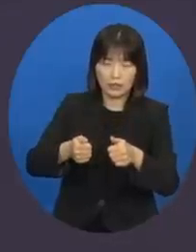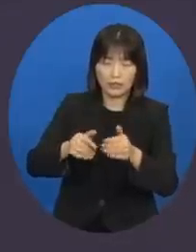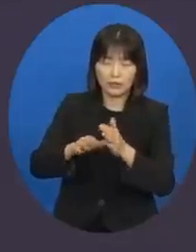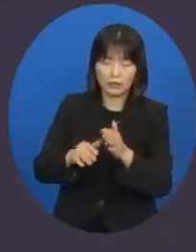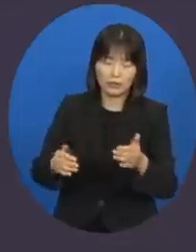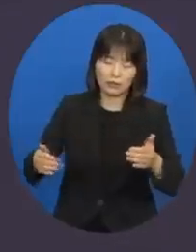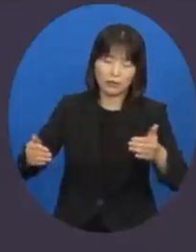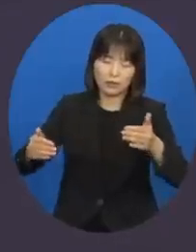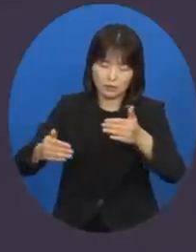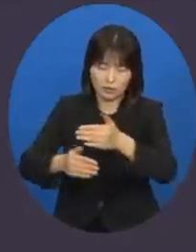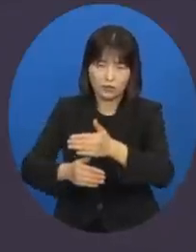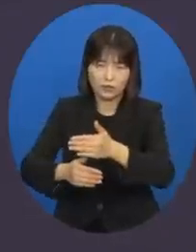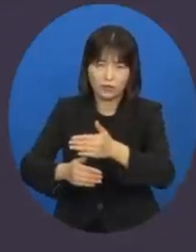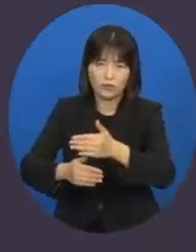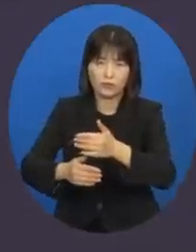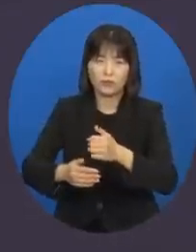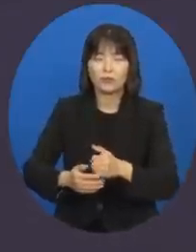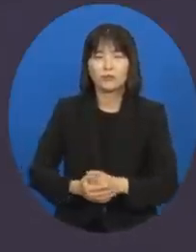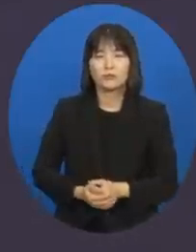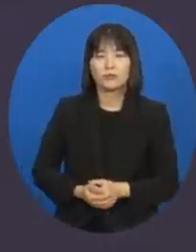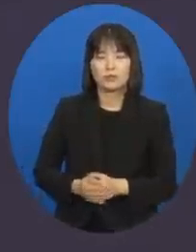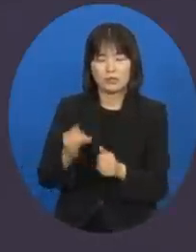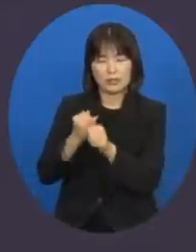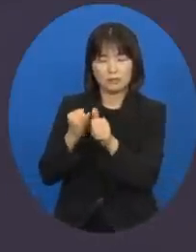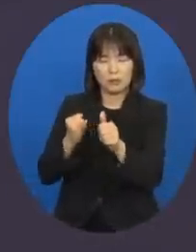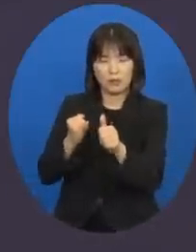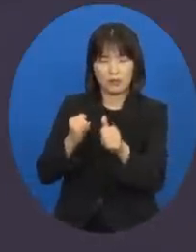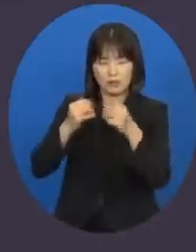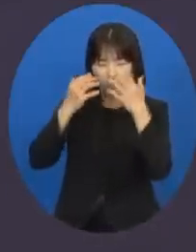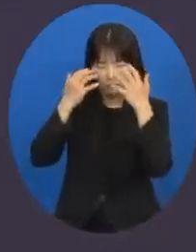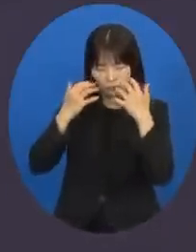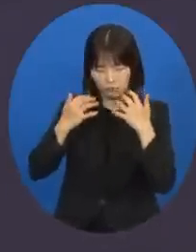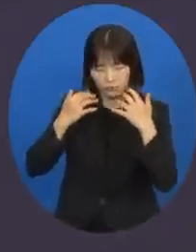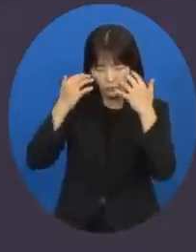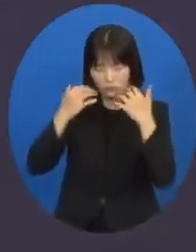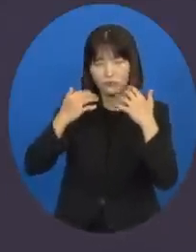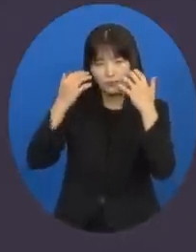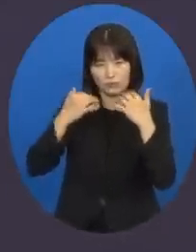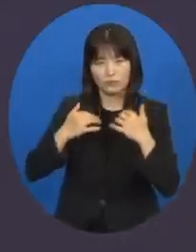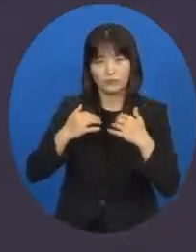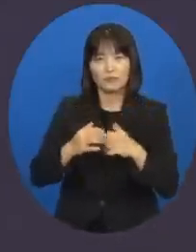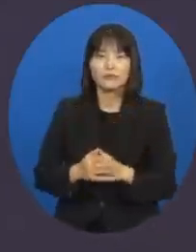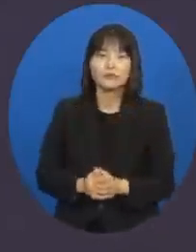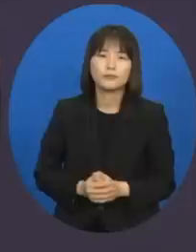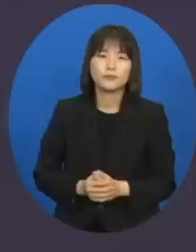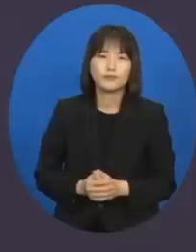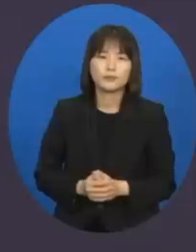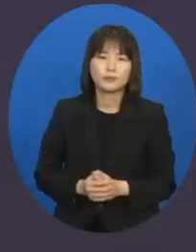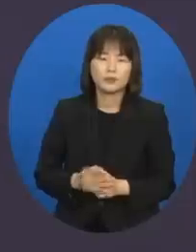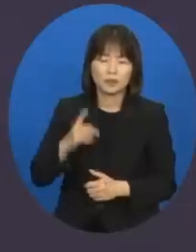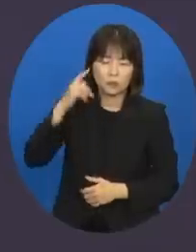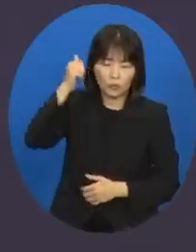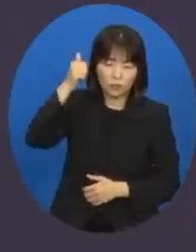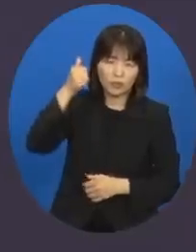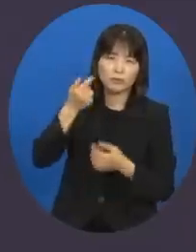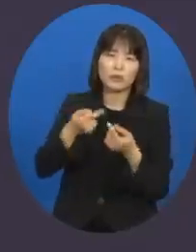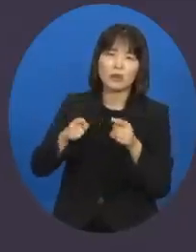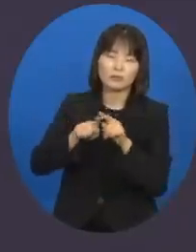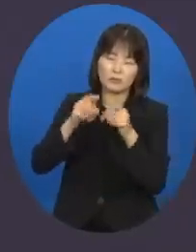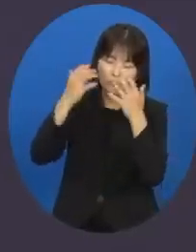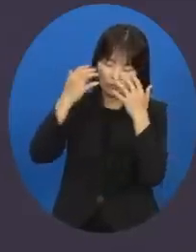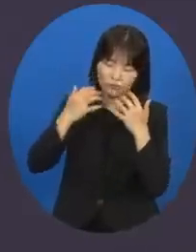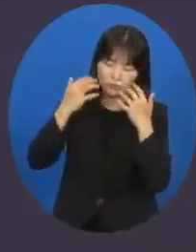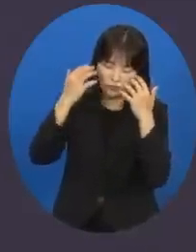안아드렸대요. 근데 남편분이 그렇게 하염없이 우시더랍니다. 그래서 목사님도 함께